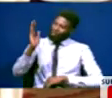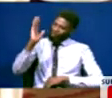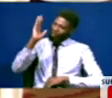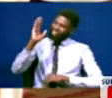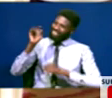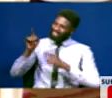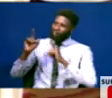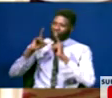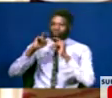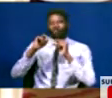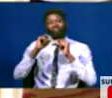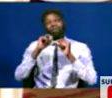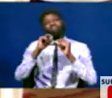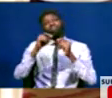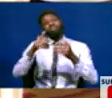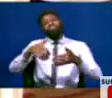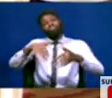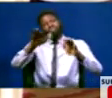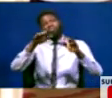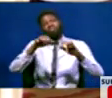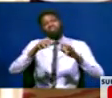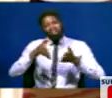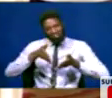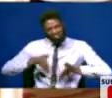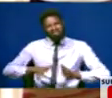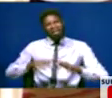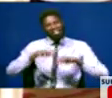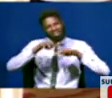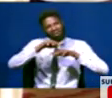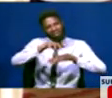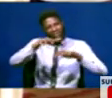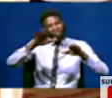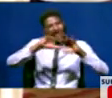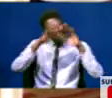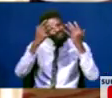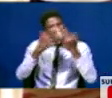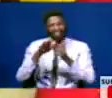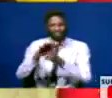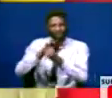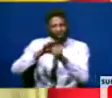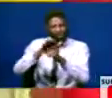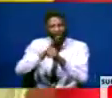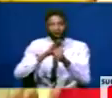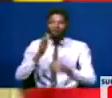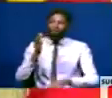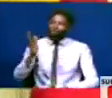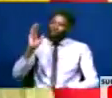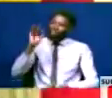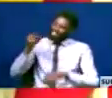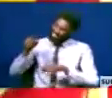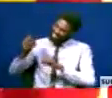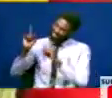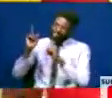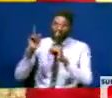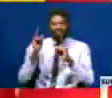na mujaze dunia na muishinde. Unasikia? Ni Mungu alisema.